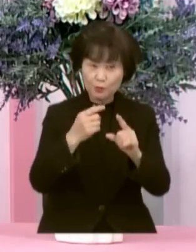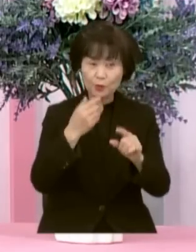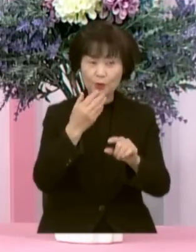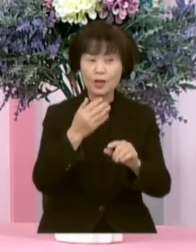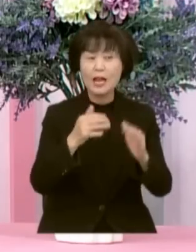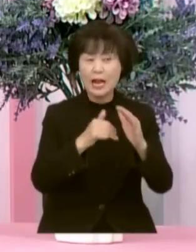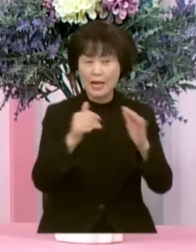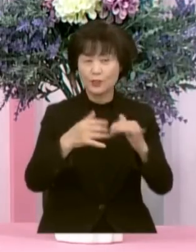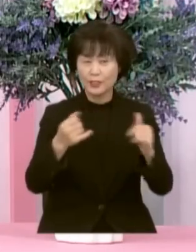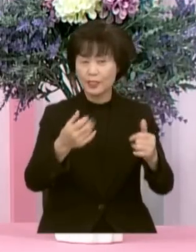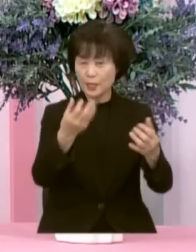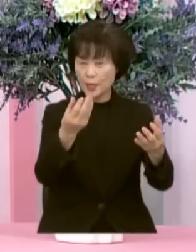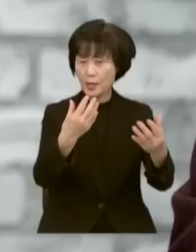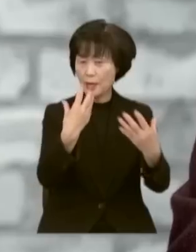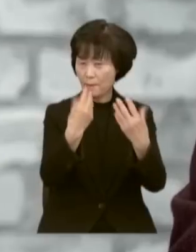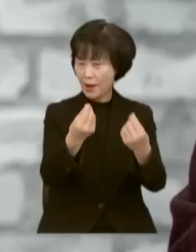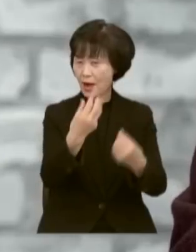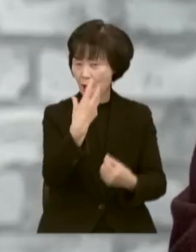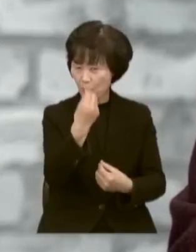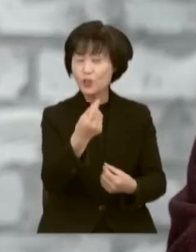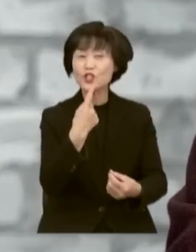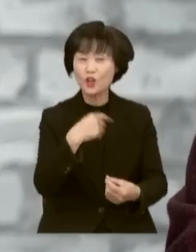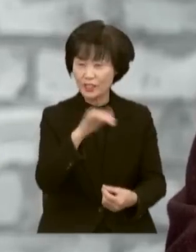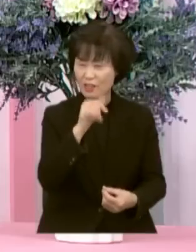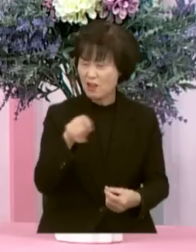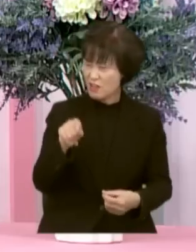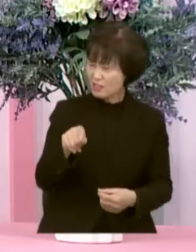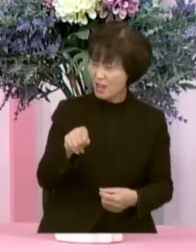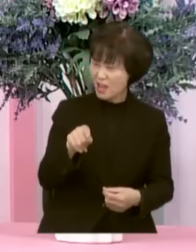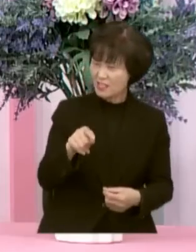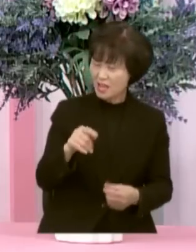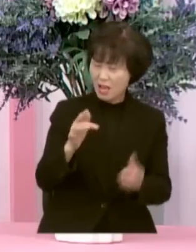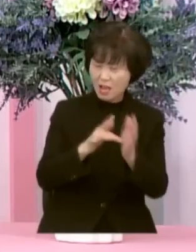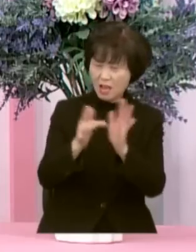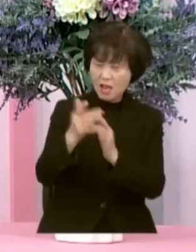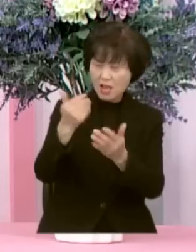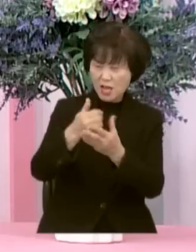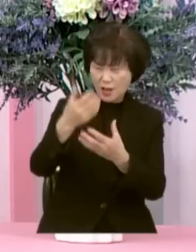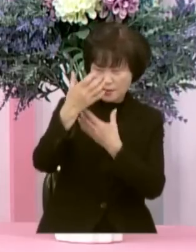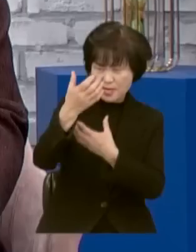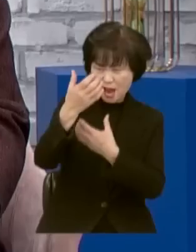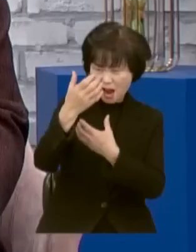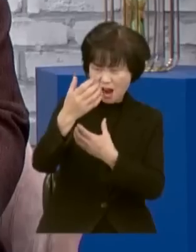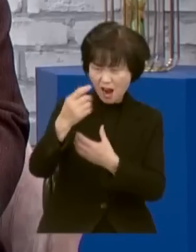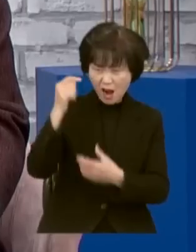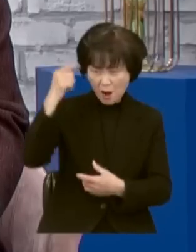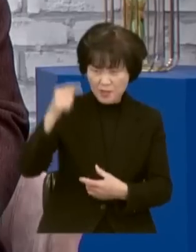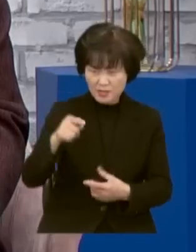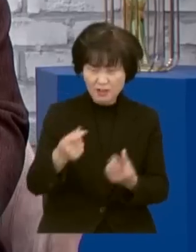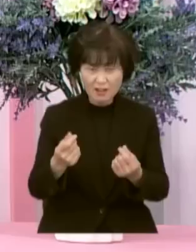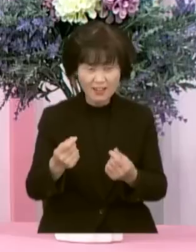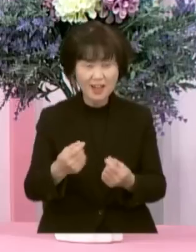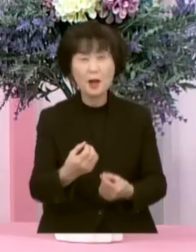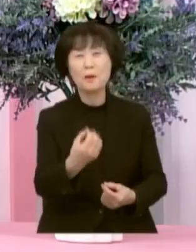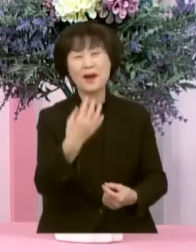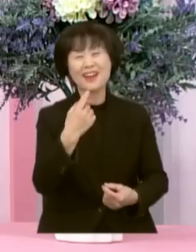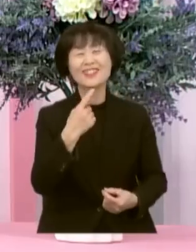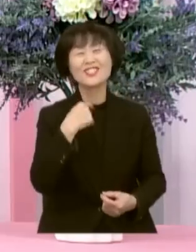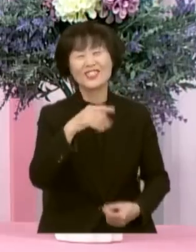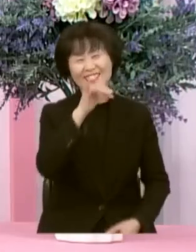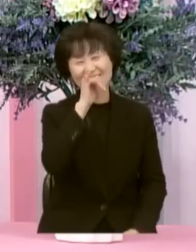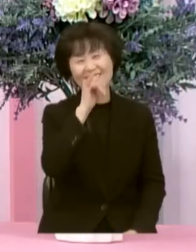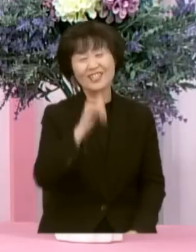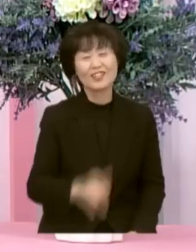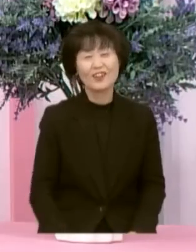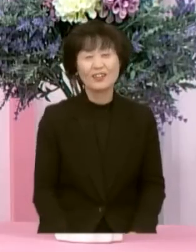언니들이 좀 미친년이 아니야 그래서 예수에 미쳤어 쟤 요즘에 막 이러면서 이게 지나가다가 형제들이 예. 그래서 좀